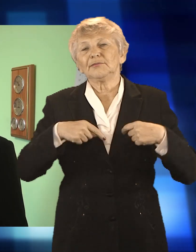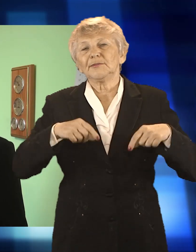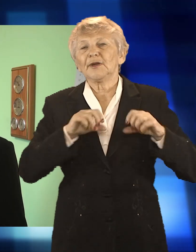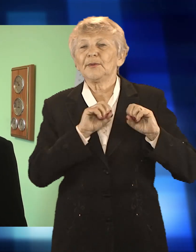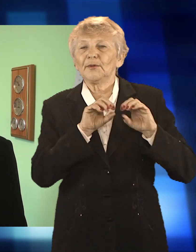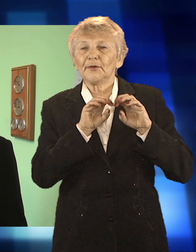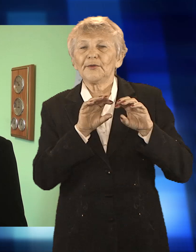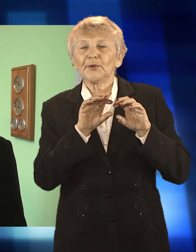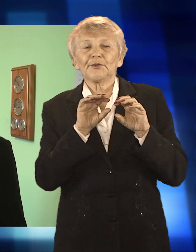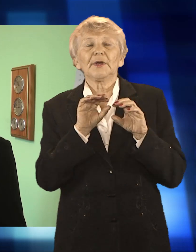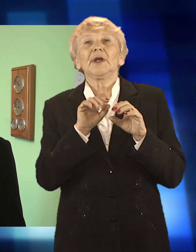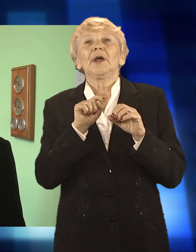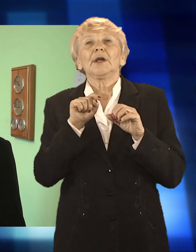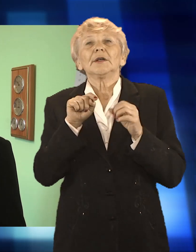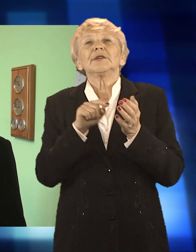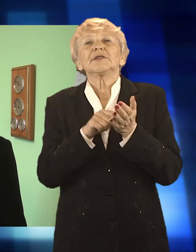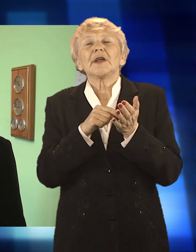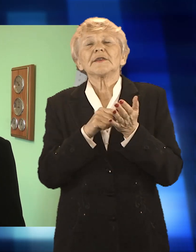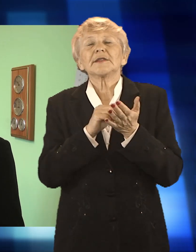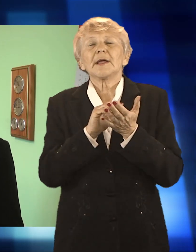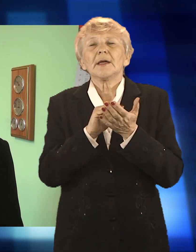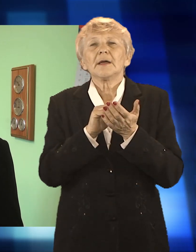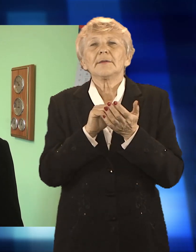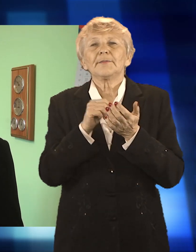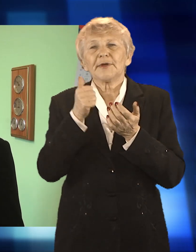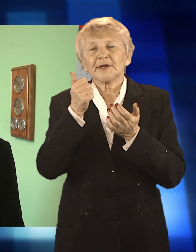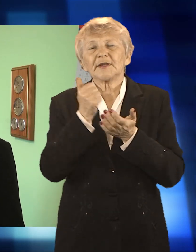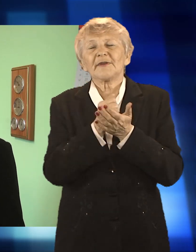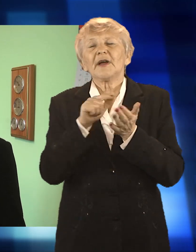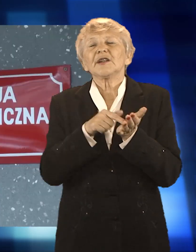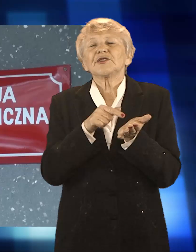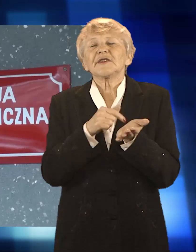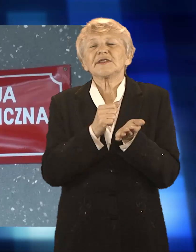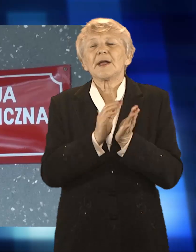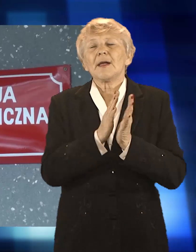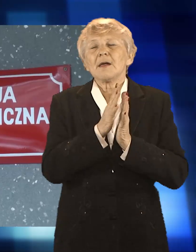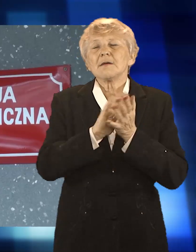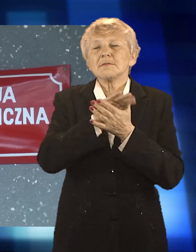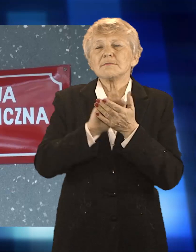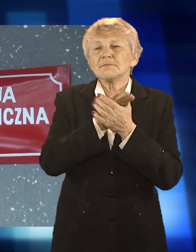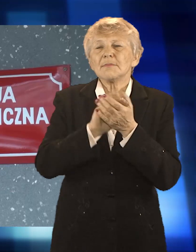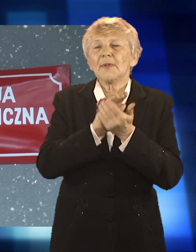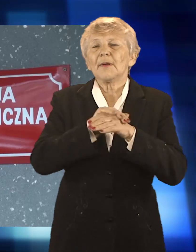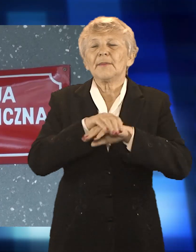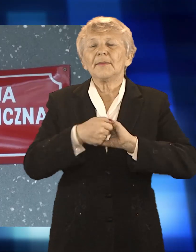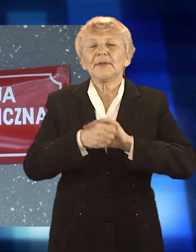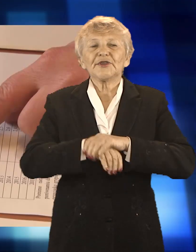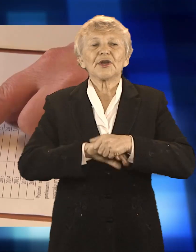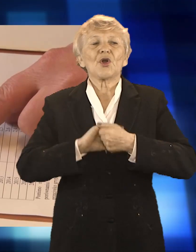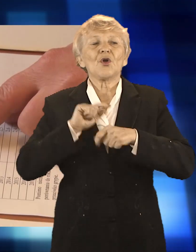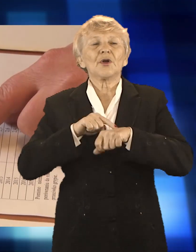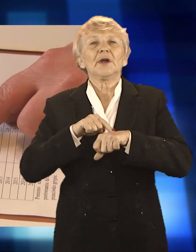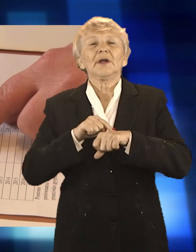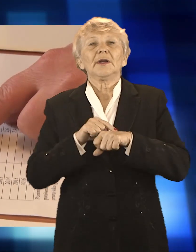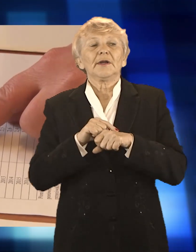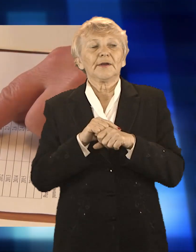za wschodnią granicą, blisko nas w Berlinie. W tej chwili Państwowy Zakład Higieny uruchamia własne badania. Sanepid podkreśla równocześnie, że koronawirus nie